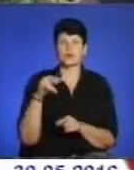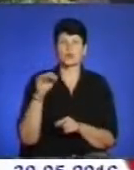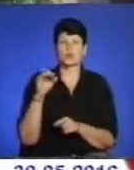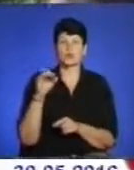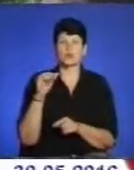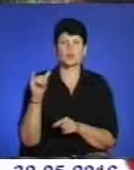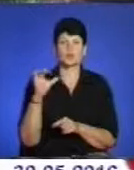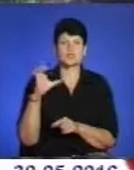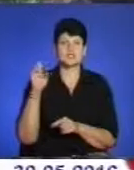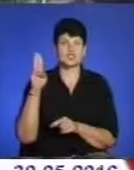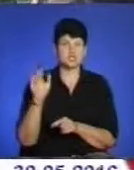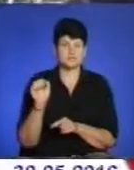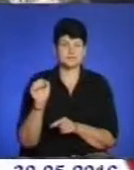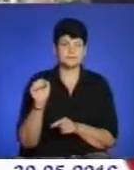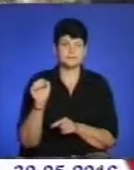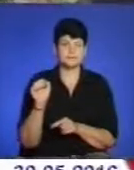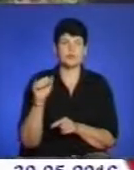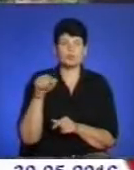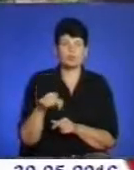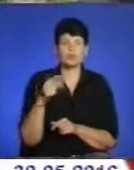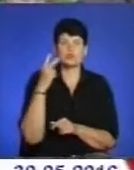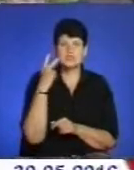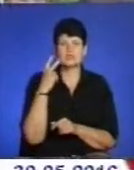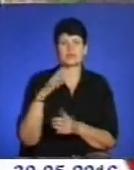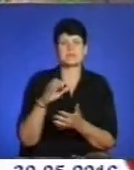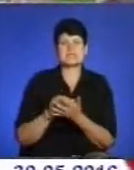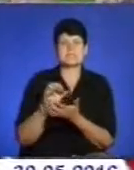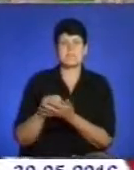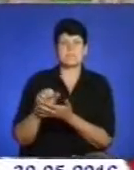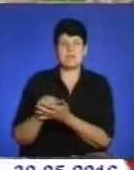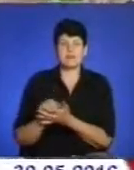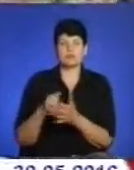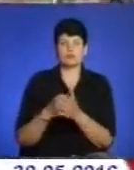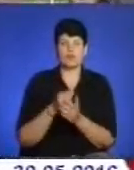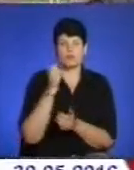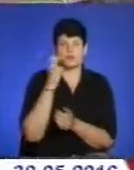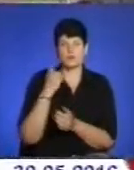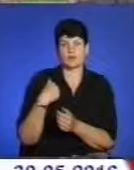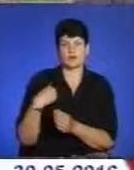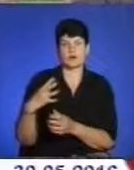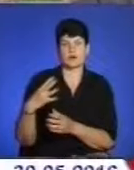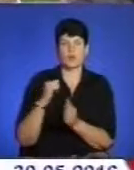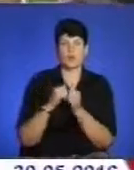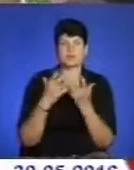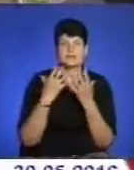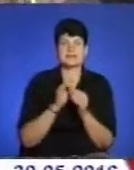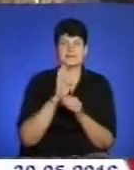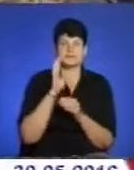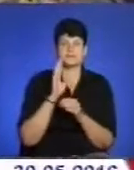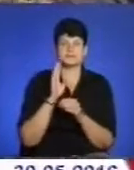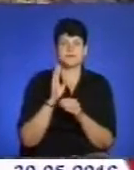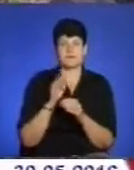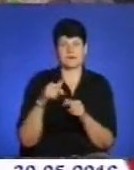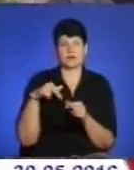своїм синочком? Тому що в нас спортивна сім'я, мама легкоатлетка, я футболіст, треную дітей так само